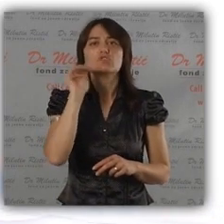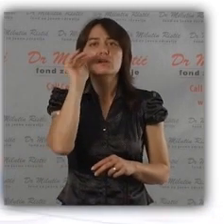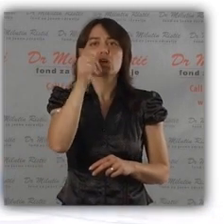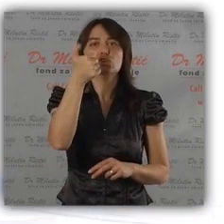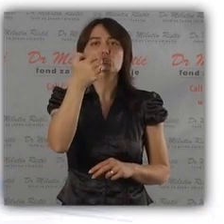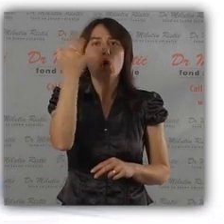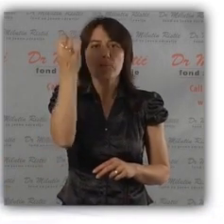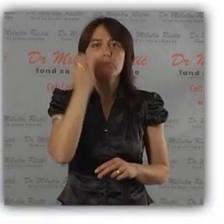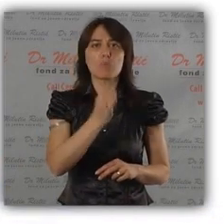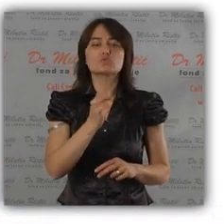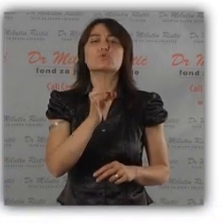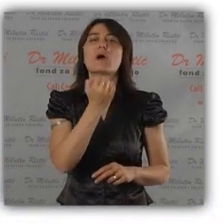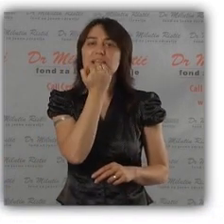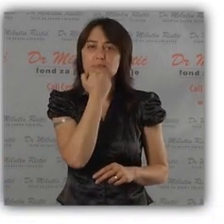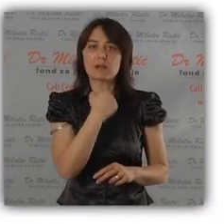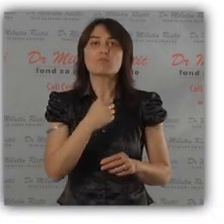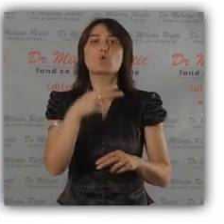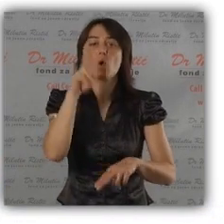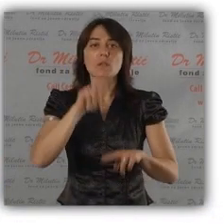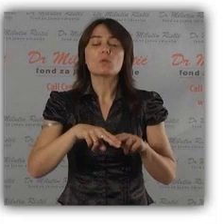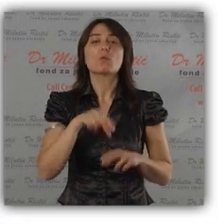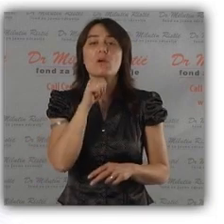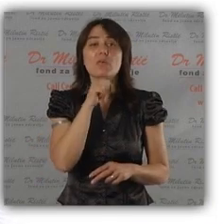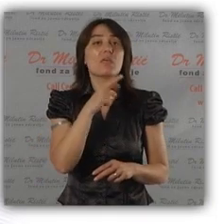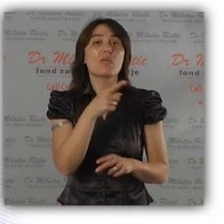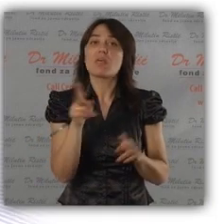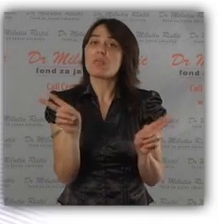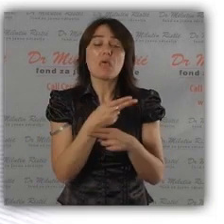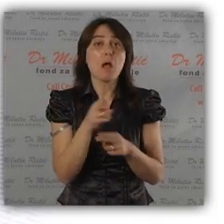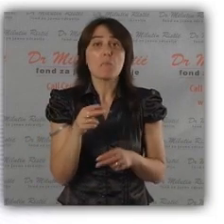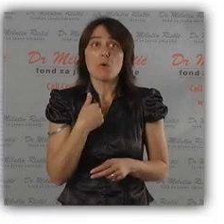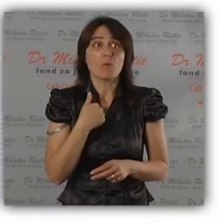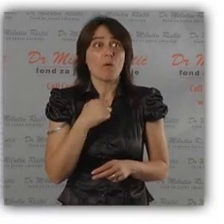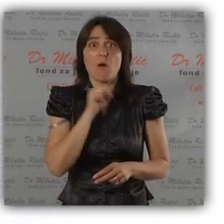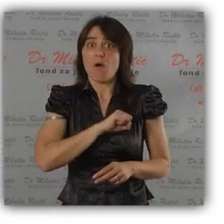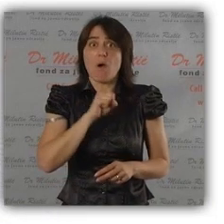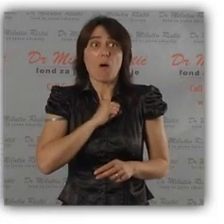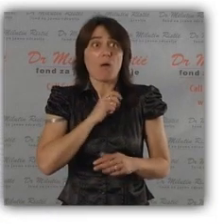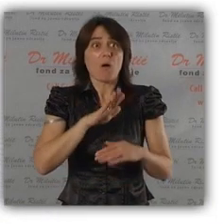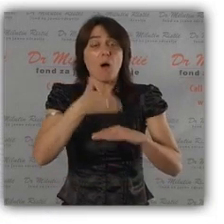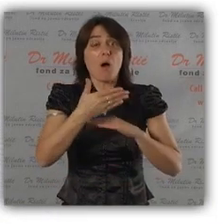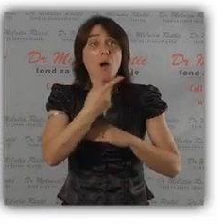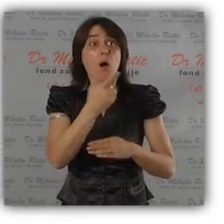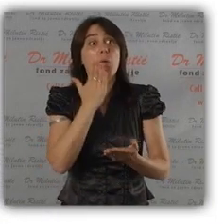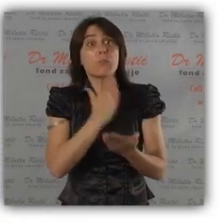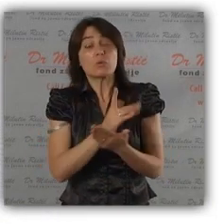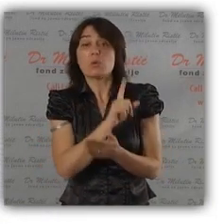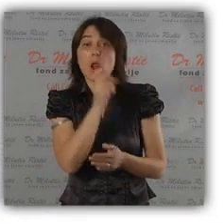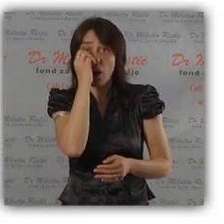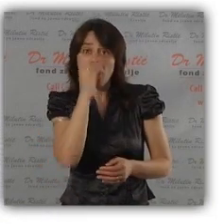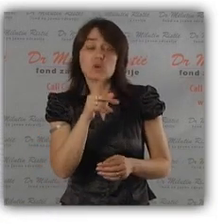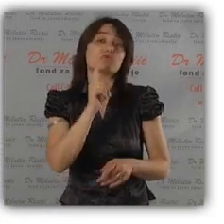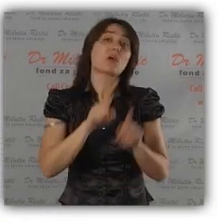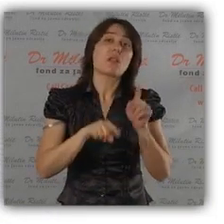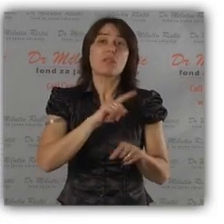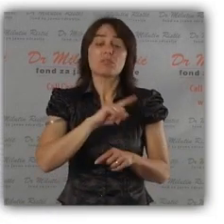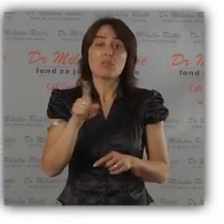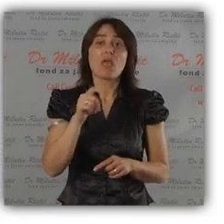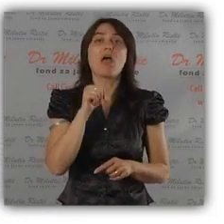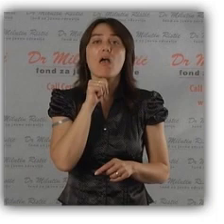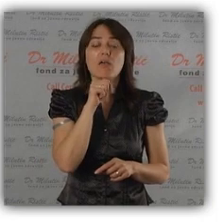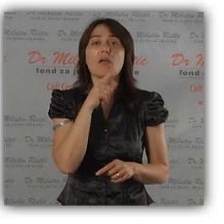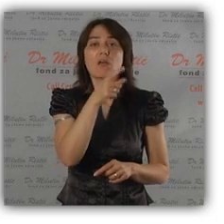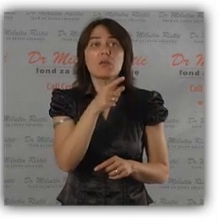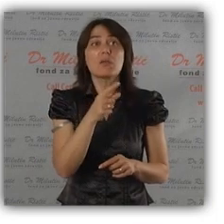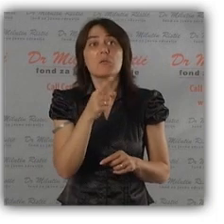moram doneti najbolju moguću 100% ispravnu odluku i ideja ne mogu da podnesem posljedice ukoliko budu